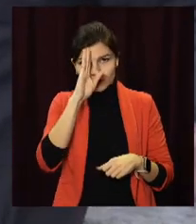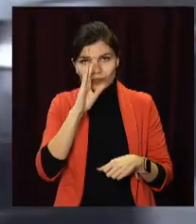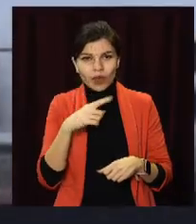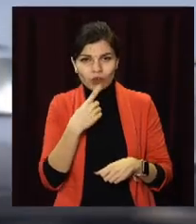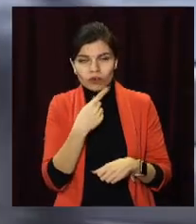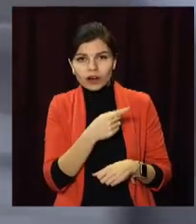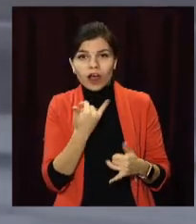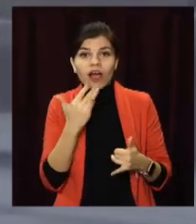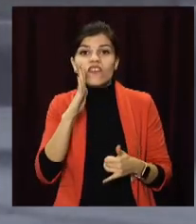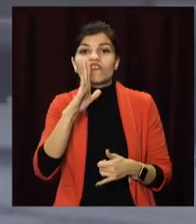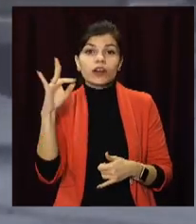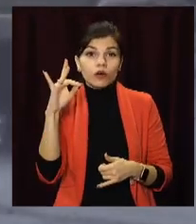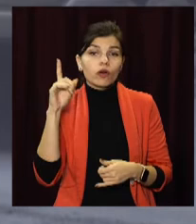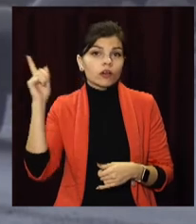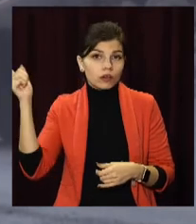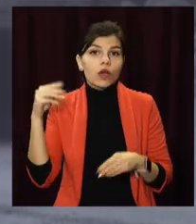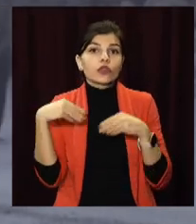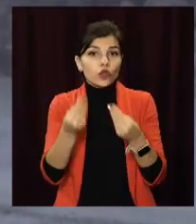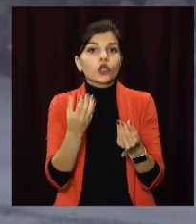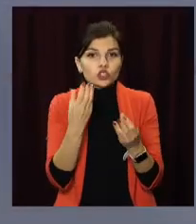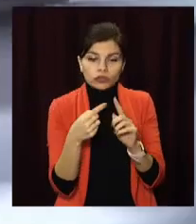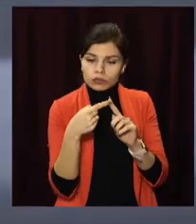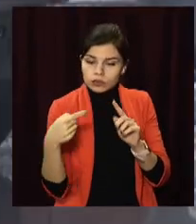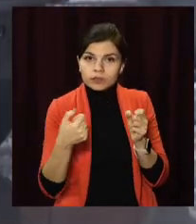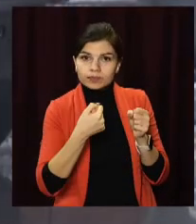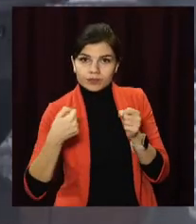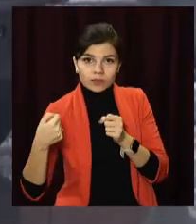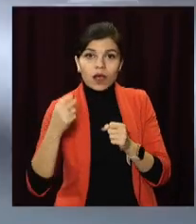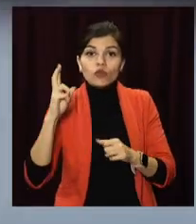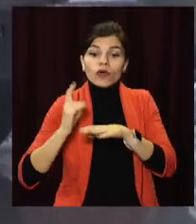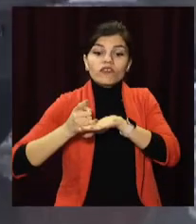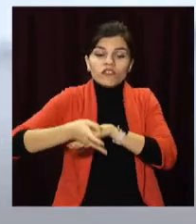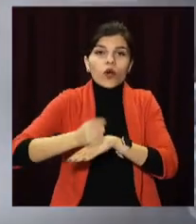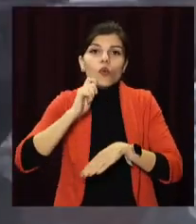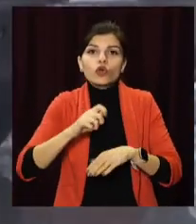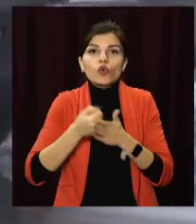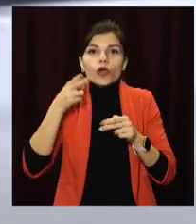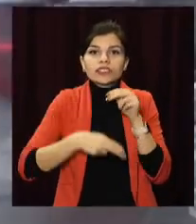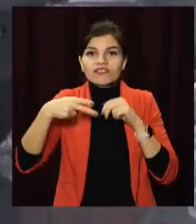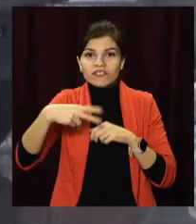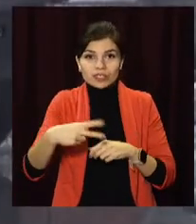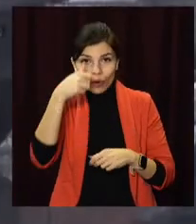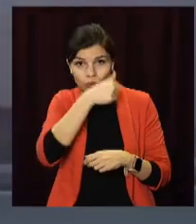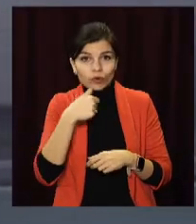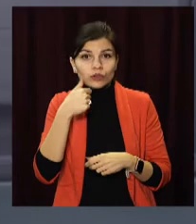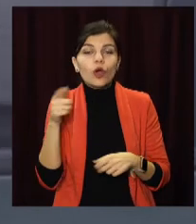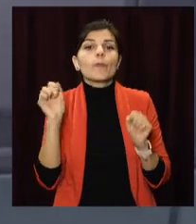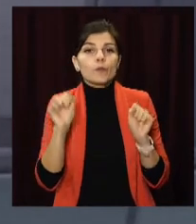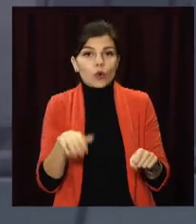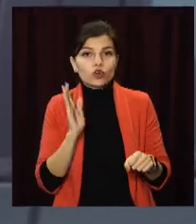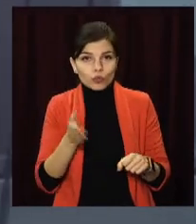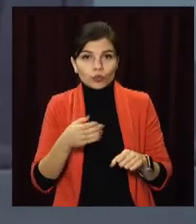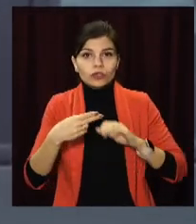Проте нині у Верховній Раді їм дали ще одну відстрочку. Автівки, які в'їхали в Україну до кінця 2020 року, можна